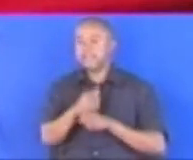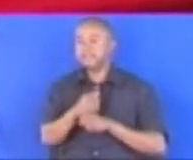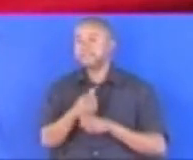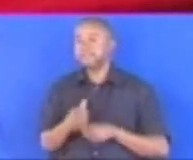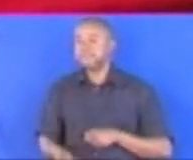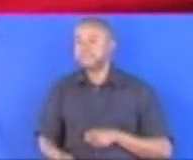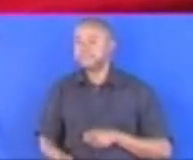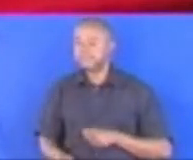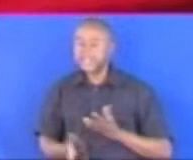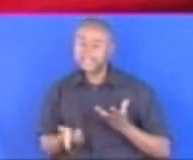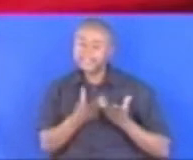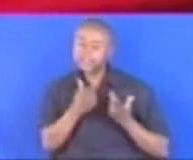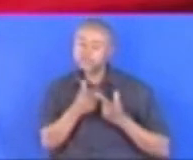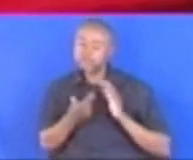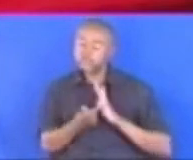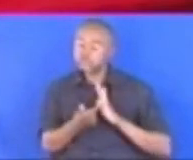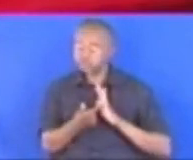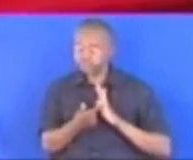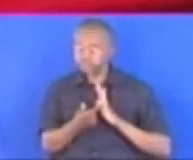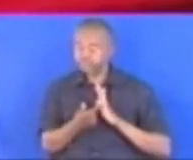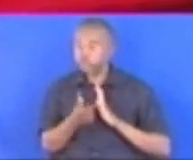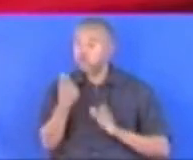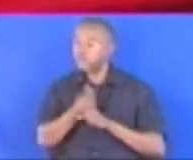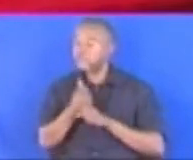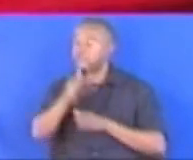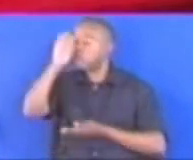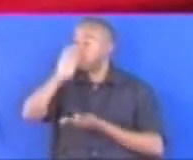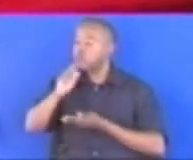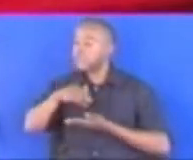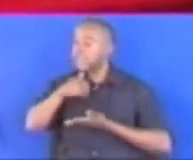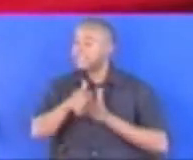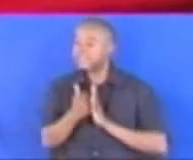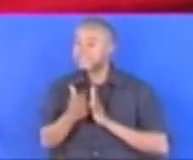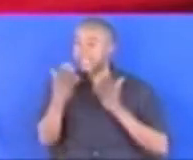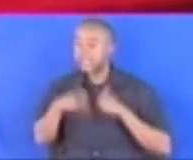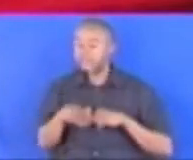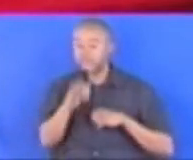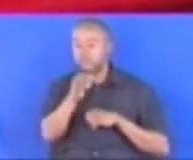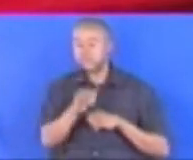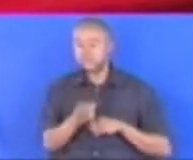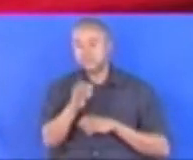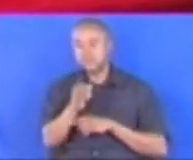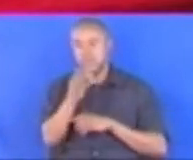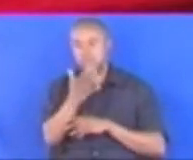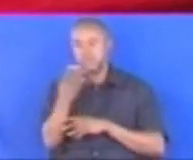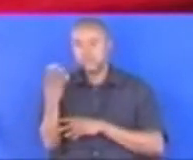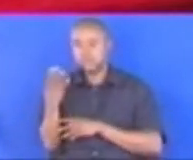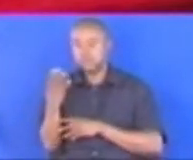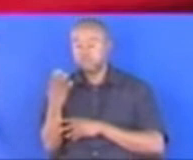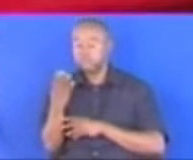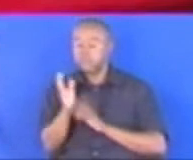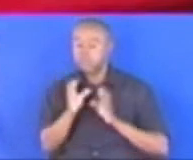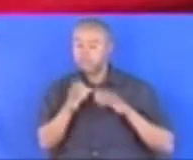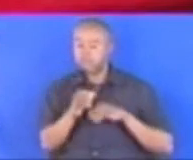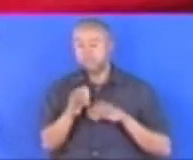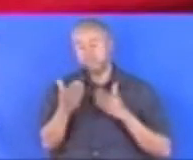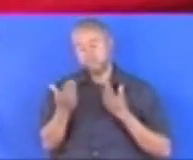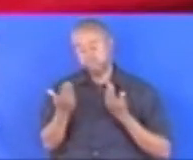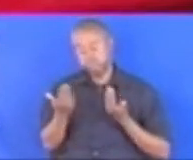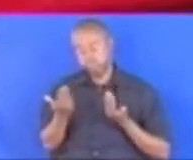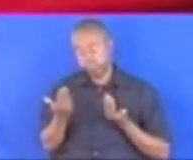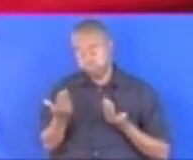zinaonyesha kuwa upungufu wa rasilimali watu katika sekta ya afya ni 53%. Kamati imeshuhudia taasisi kubwa